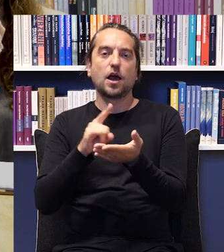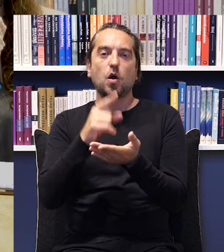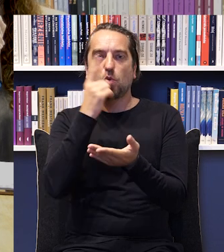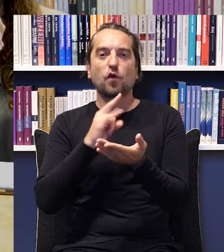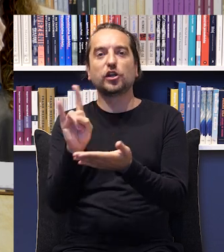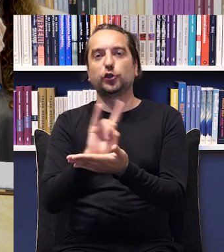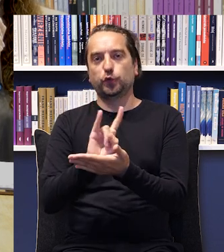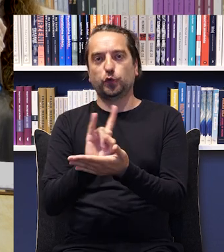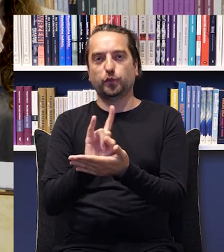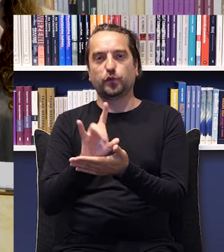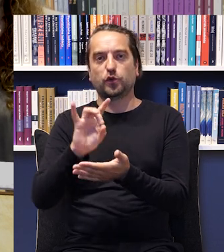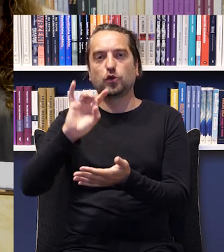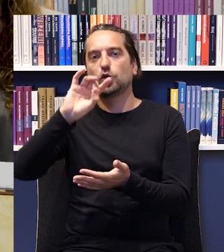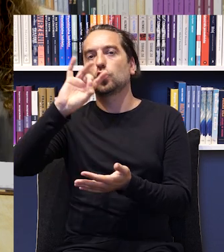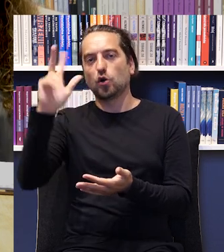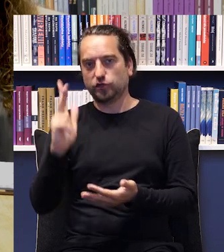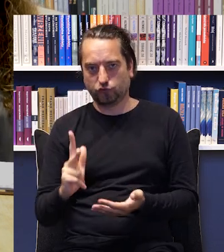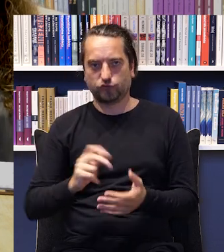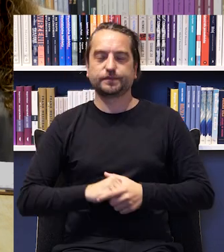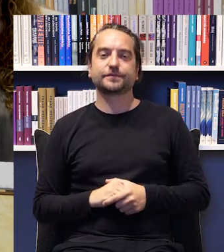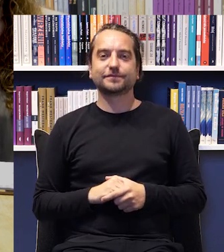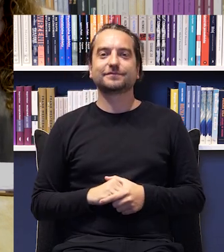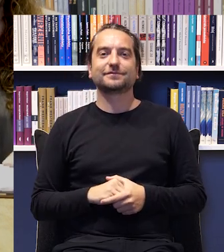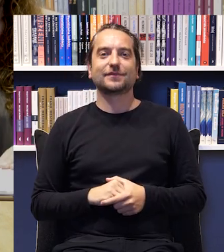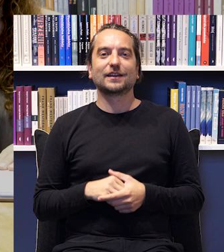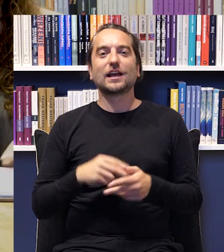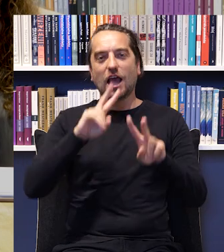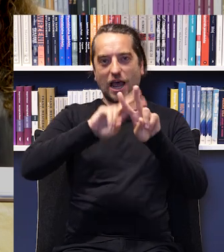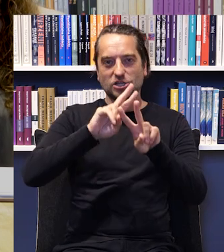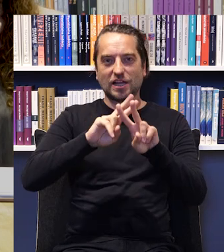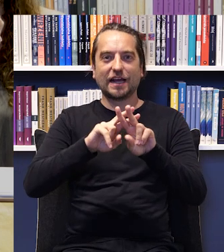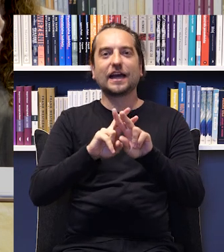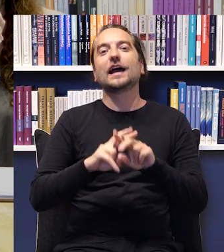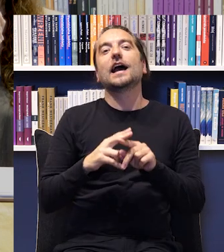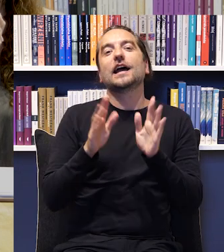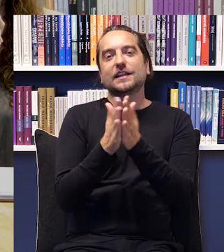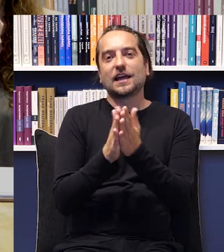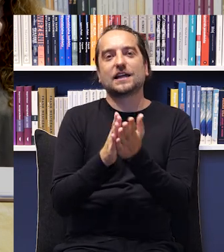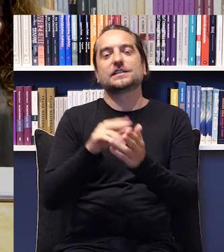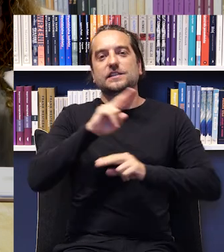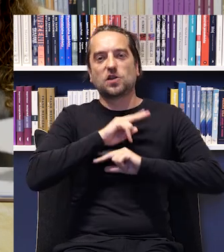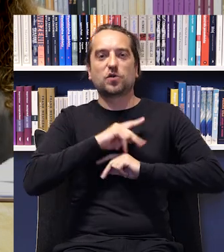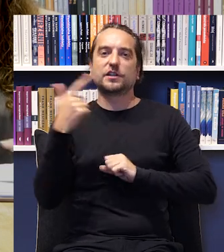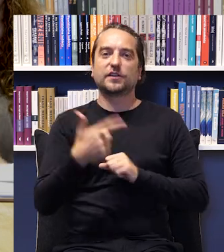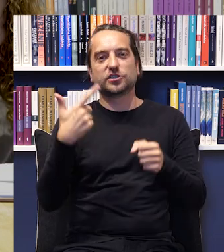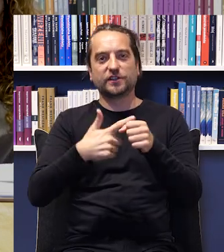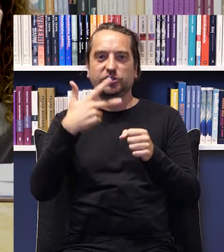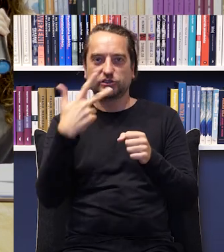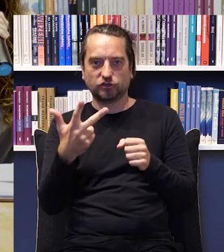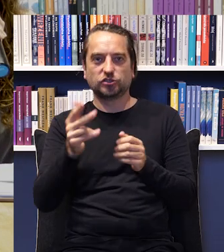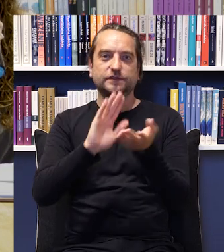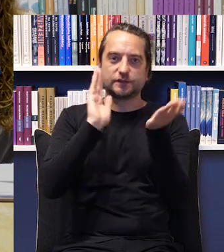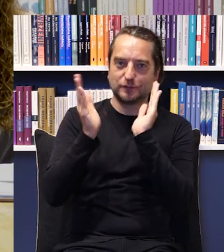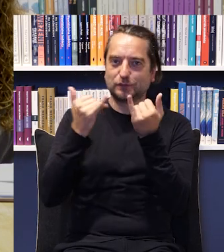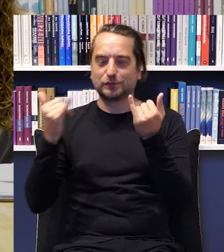profilu YouTube'owym Gojki3. Więc pod hashtagiem Literacki Sopot 2023 w mediach